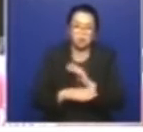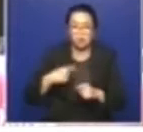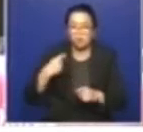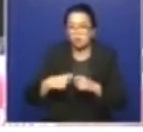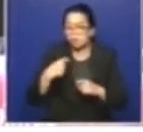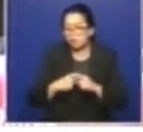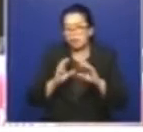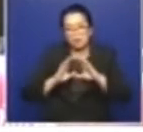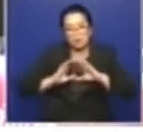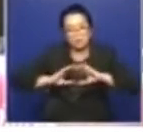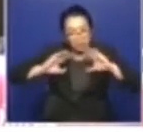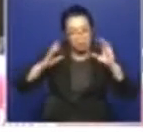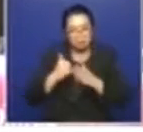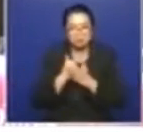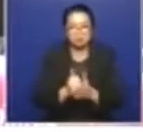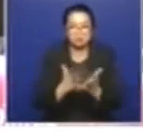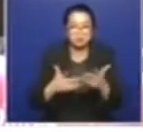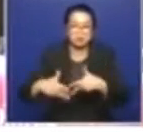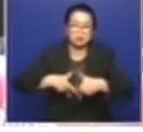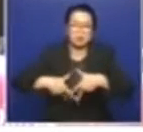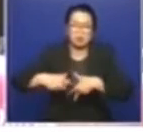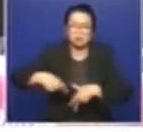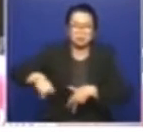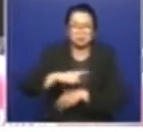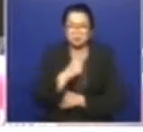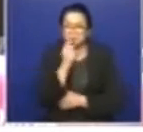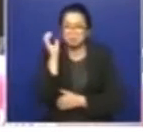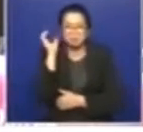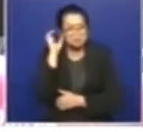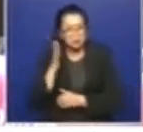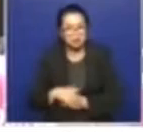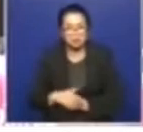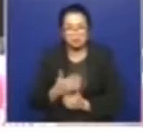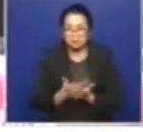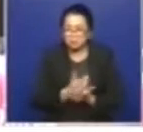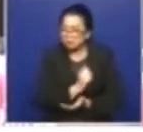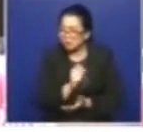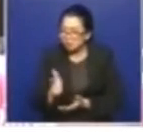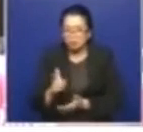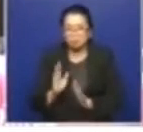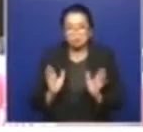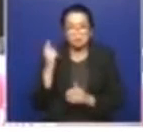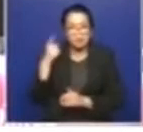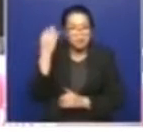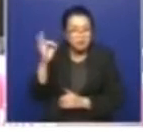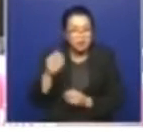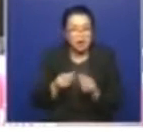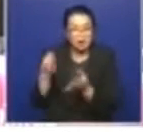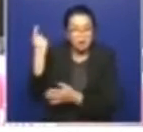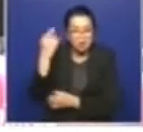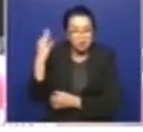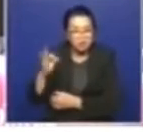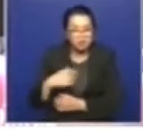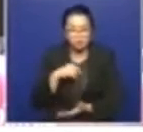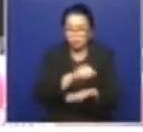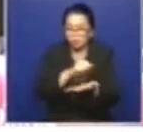อและชาวบ้านไม่เชื่อมั่นในการจับจ่ายใช้สอยไปเที่ยวฟรียังไม่ไปเลยจองห้องเยอะๆ